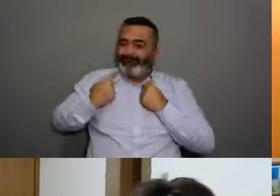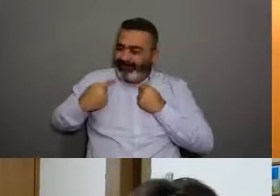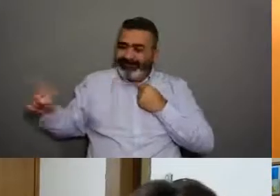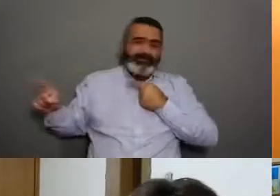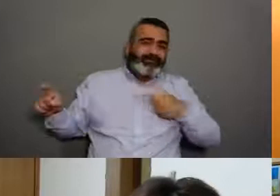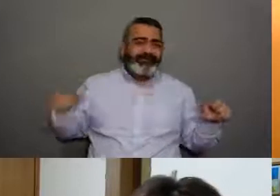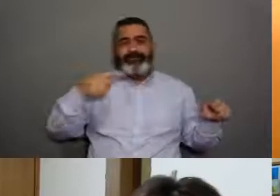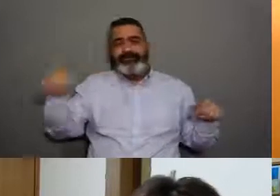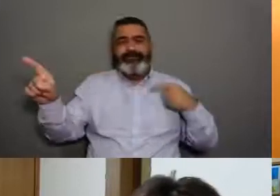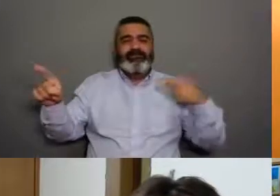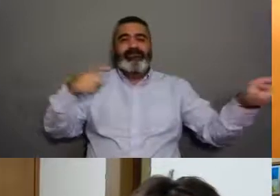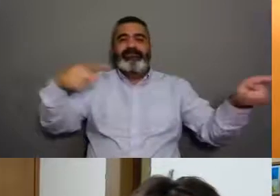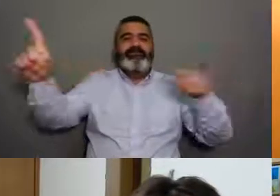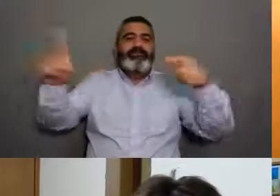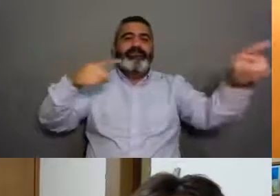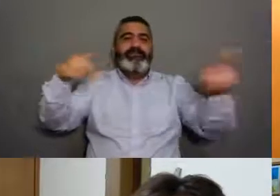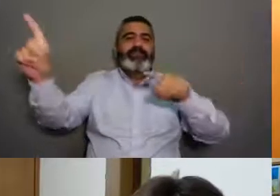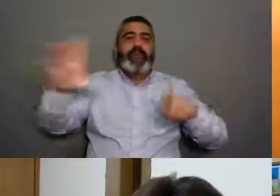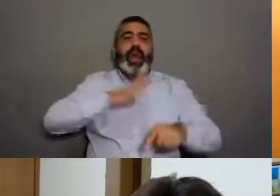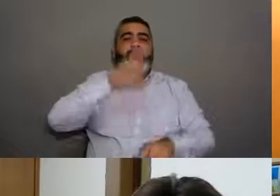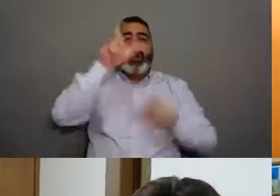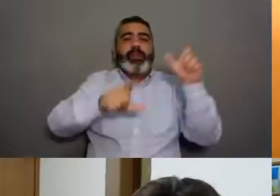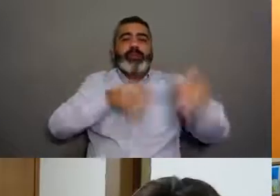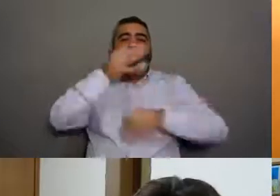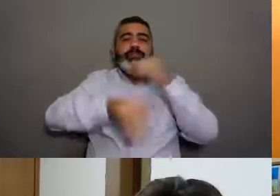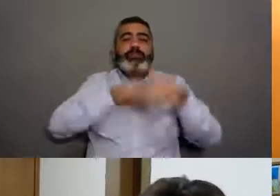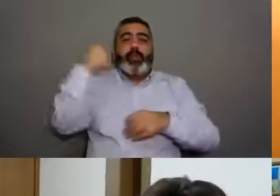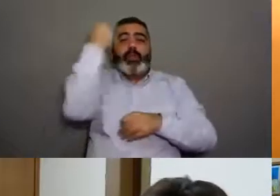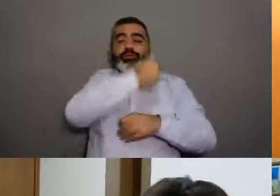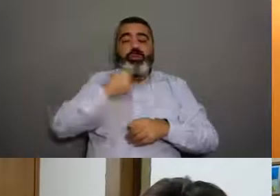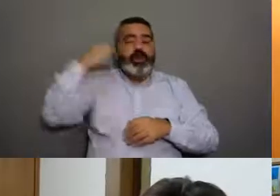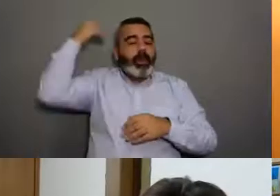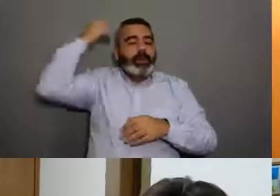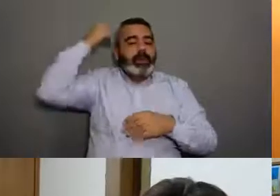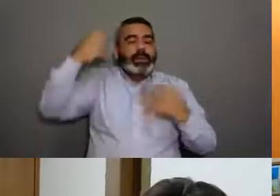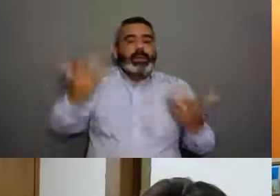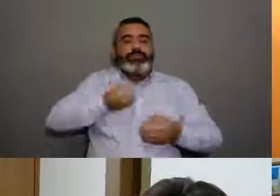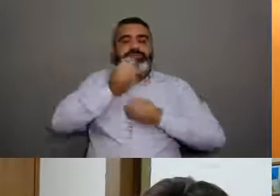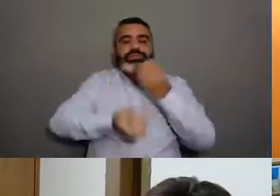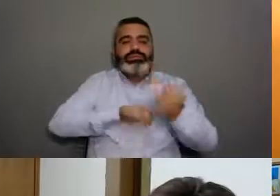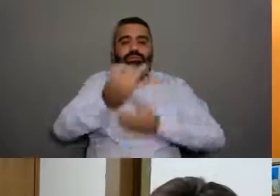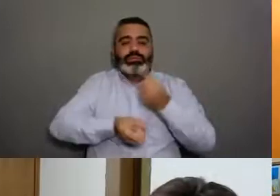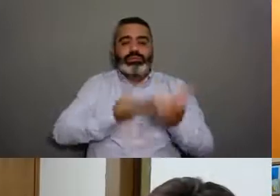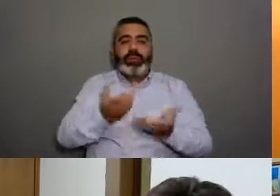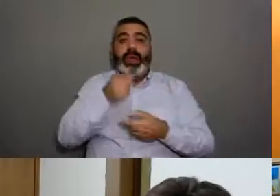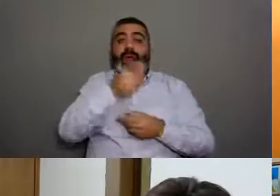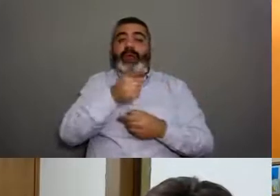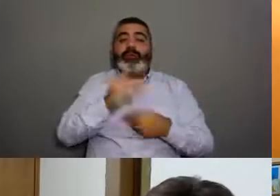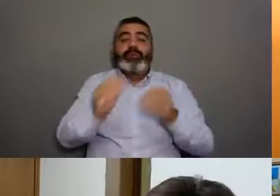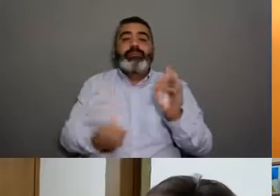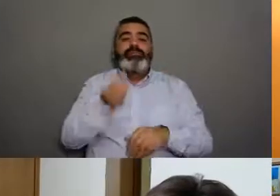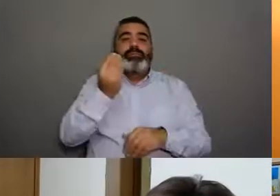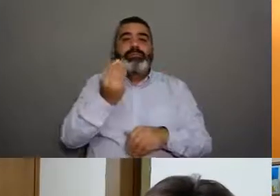ήταν ατομικό, ήταν προσωπικό αφήγημα. Και αυτό ίσως έχει να κάνει και από